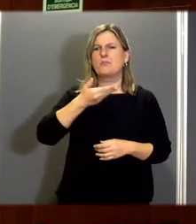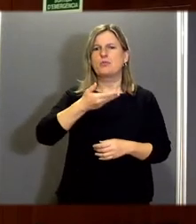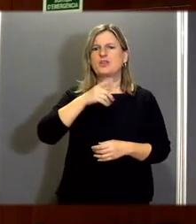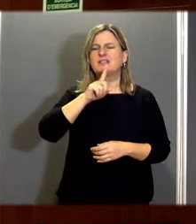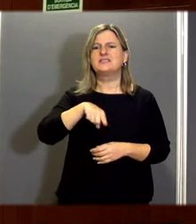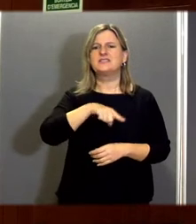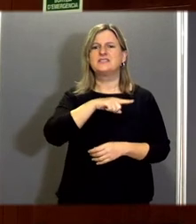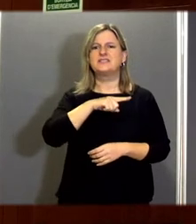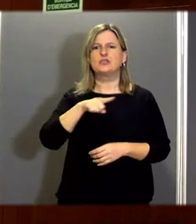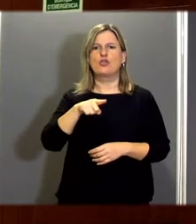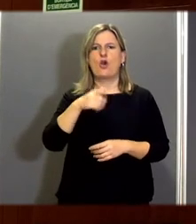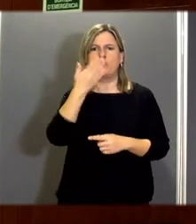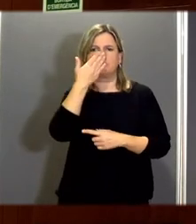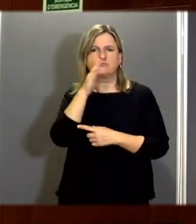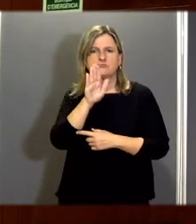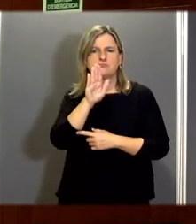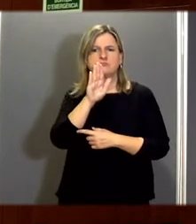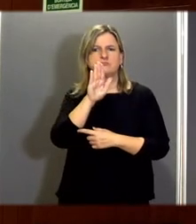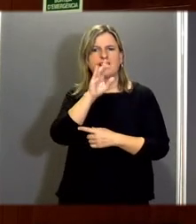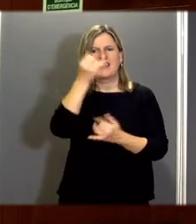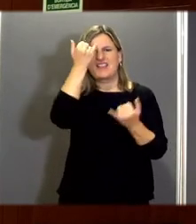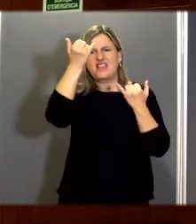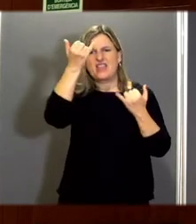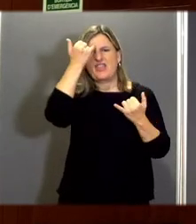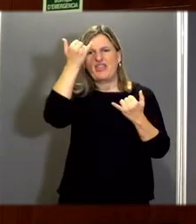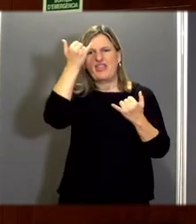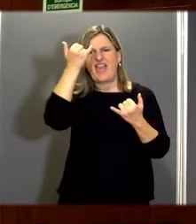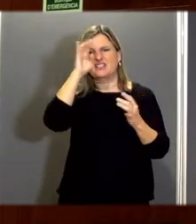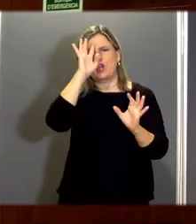tindre un comportament, tindre unes idees coherents en el temps?